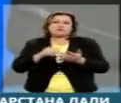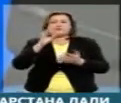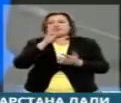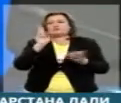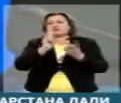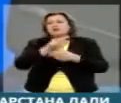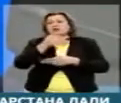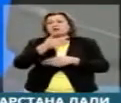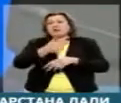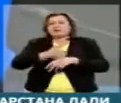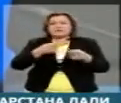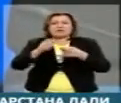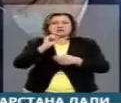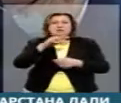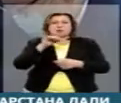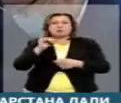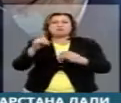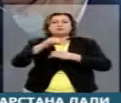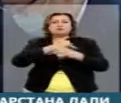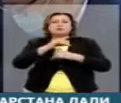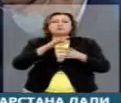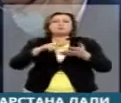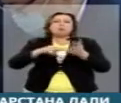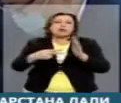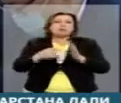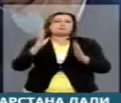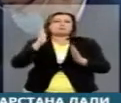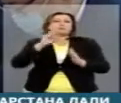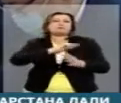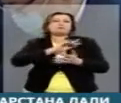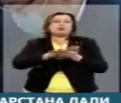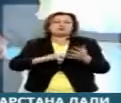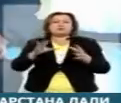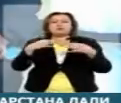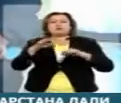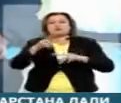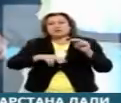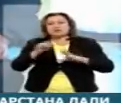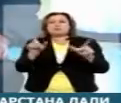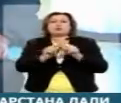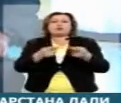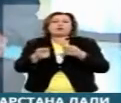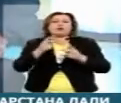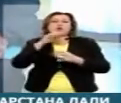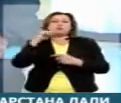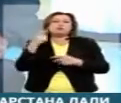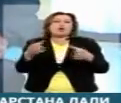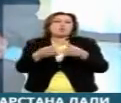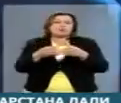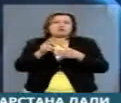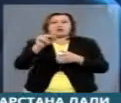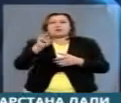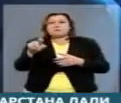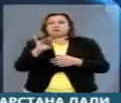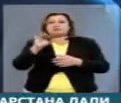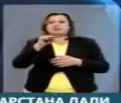встречи глава правительства Аскар Мамин обсудил перспективы дальнейшего сотрудничества в сфере автомобилестроения с руководством российских компаний КАМАЗ